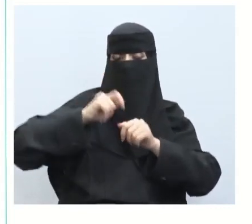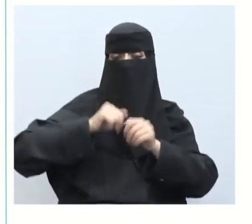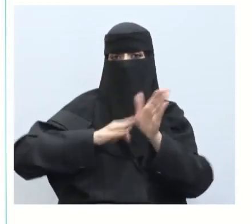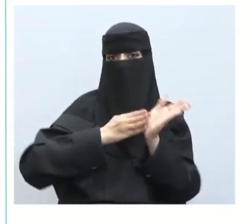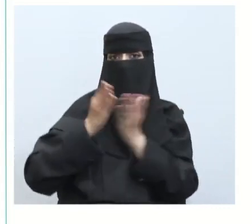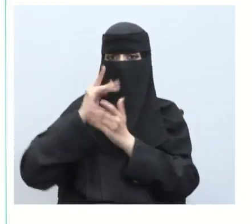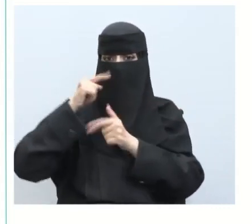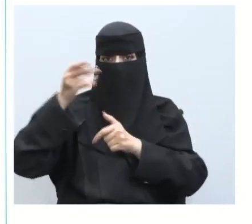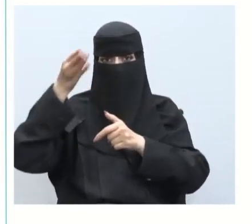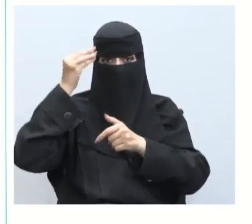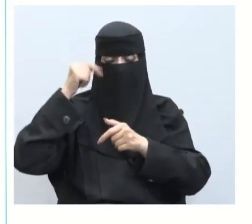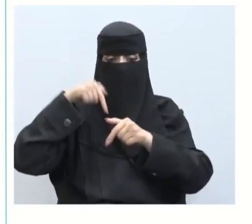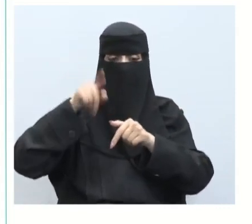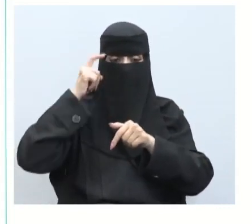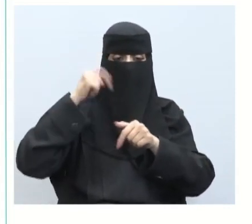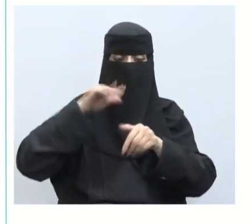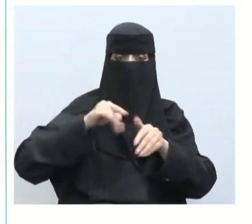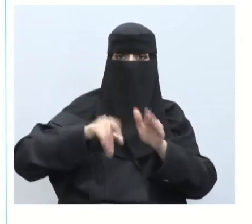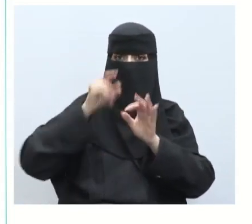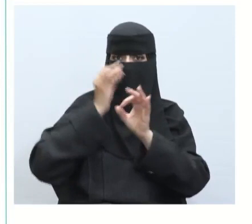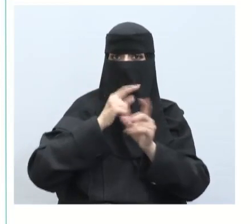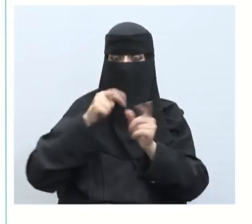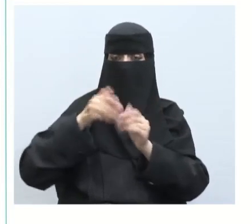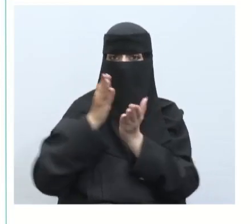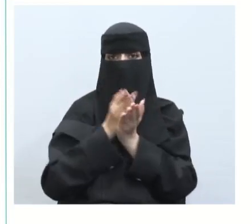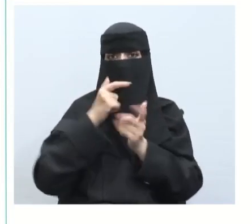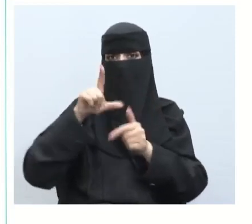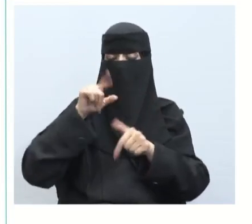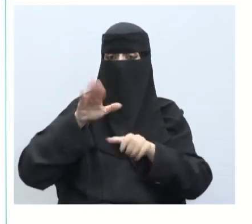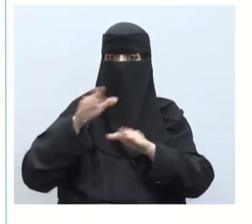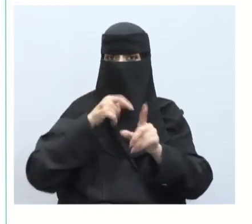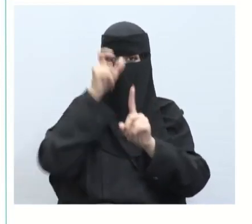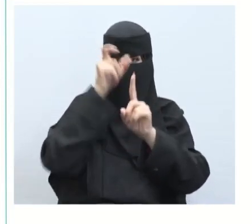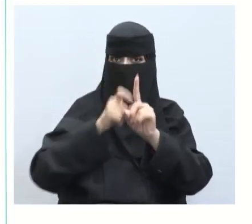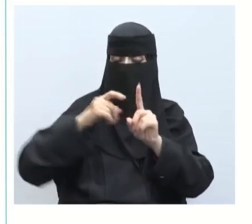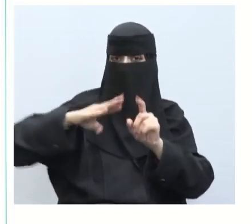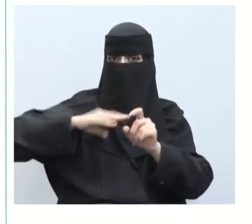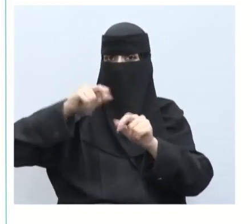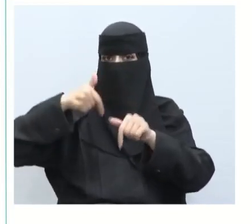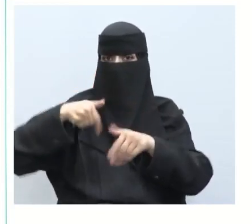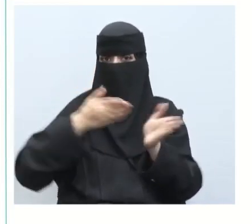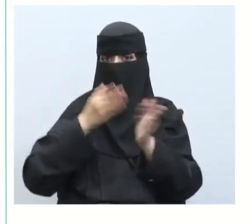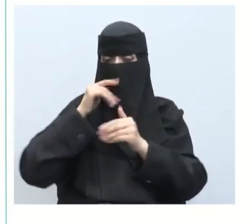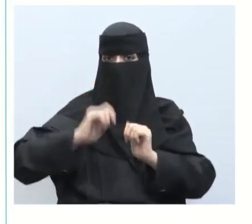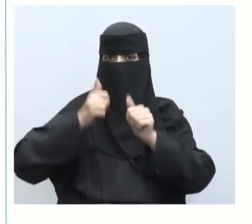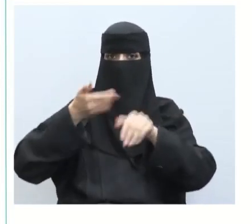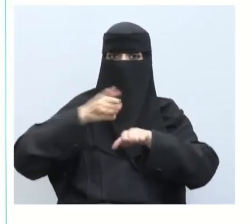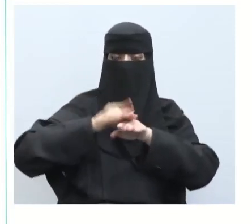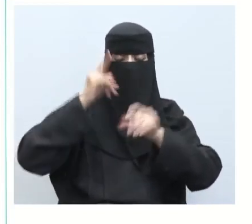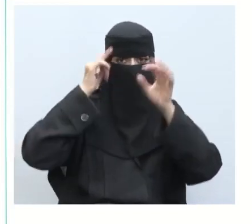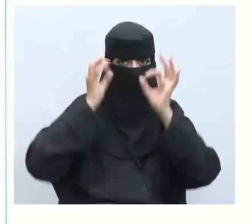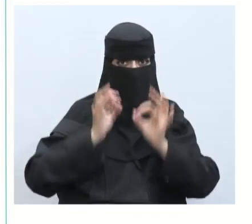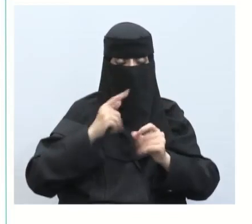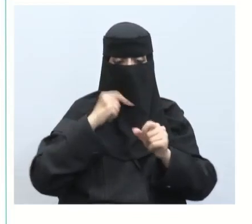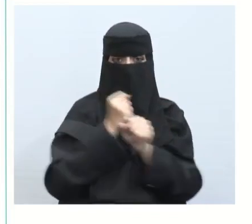تقديم المعلومه والمعرفه للطالب بالشكل الصحيح كذلك الموظف مثلا في خدمات العملاء لديه القدره على الاقناع